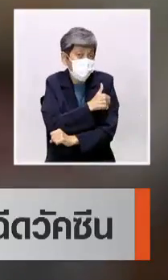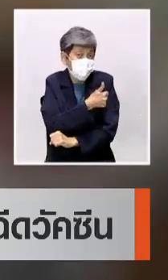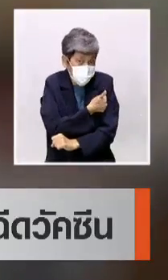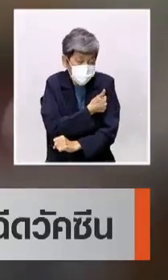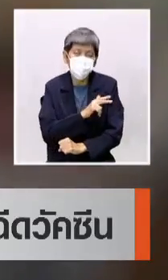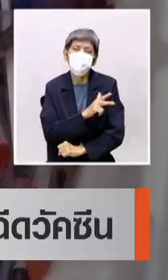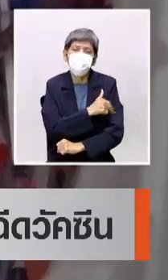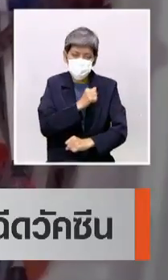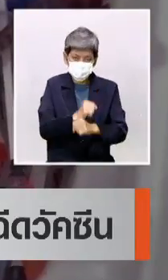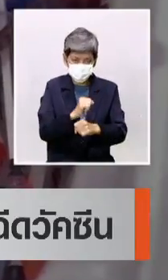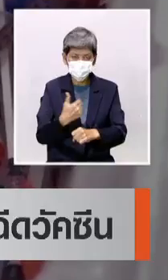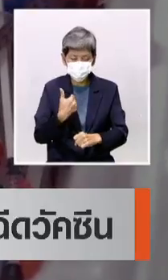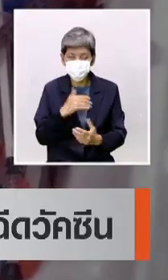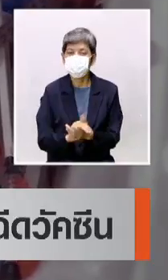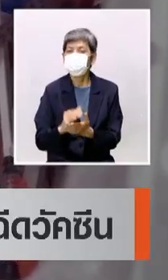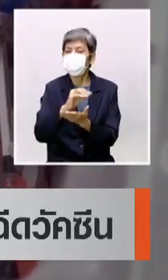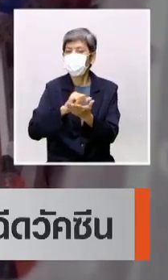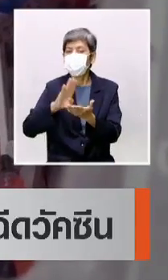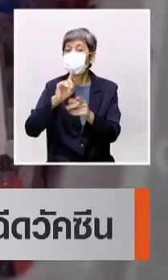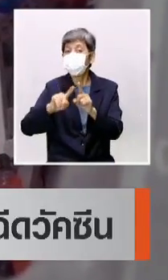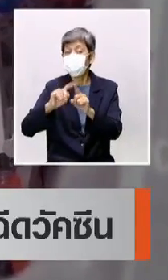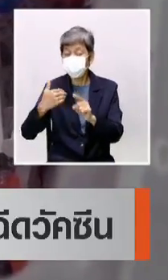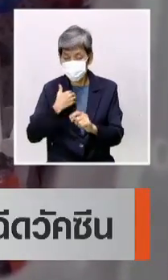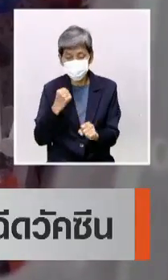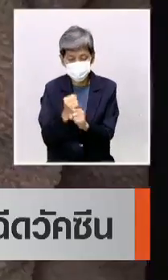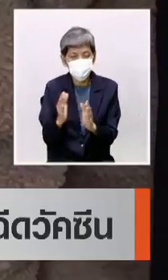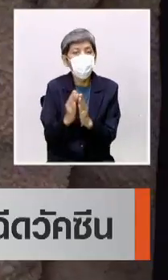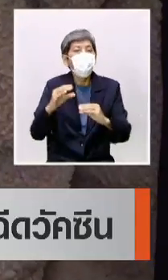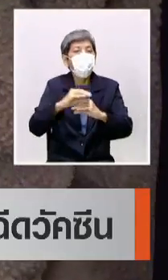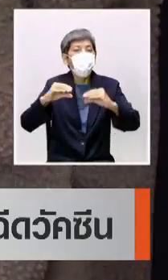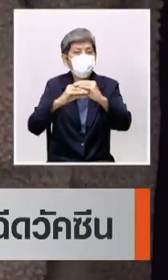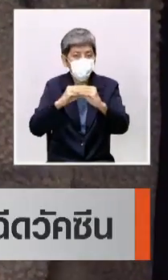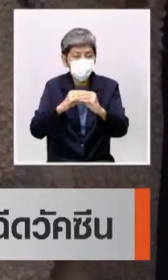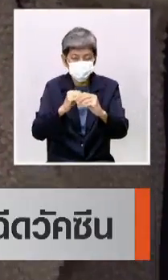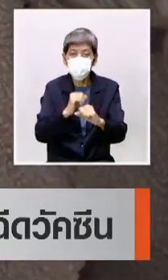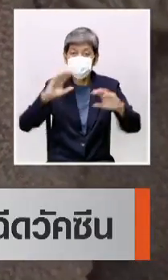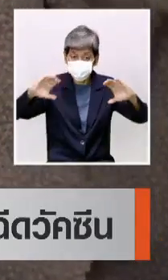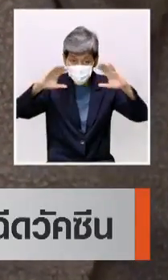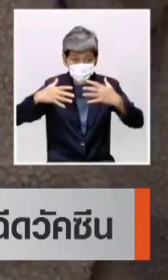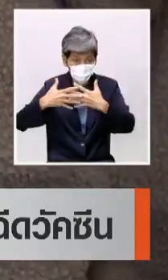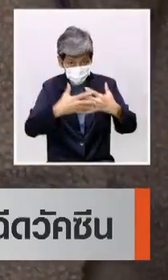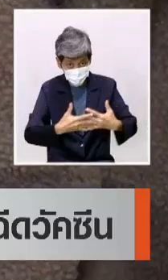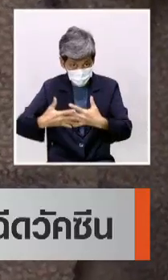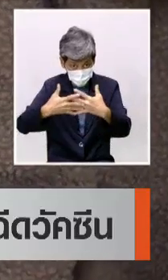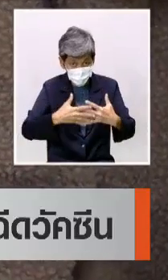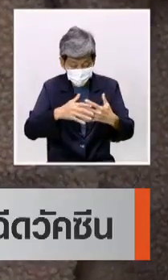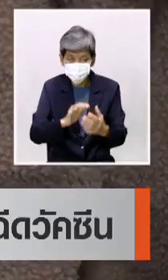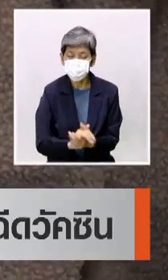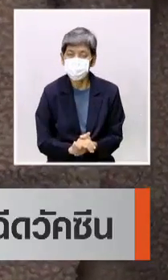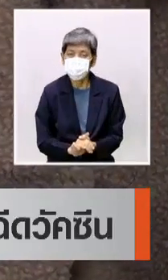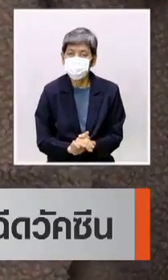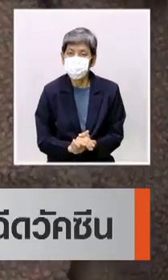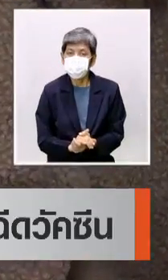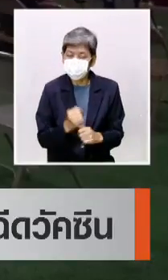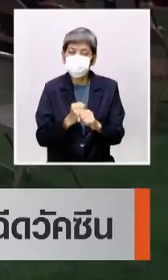านอยู่ในโรงพยาบาลและสถาบันอื่นใดที่เข้าร่วมโครงการเพื่อสังคมของรัฐบาลสหรัฐที่เรียกว่า Medicare